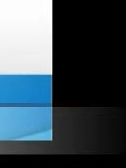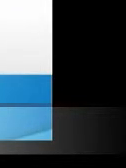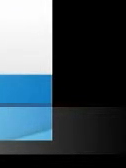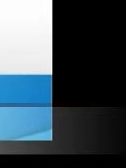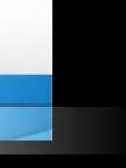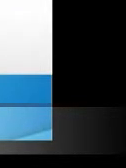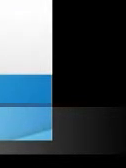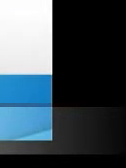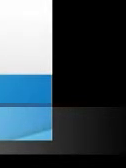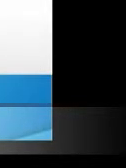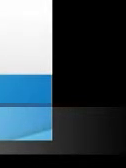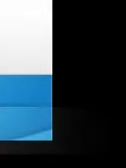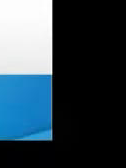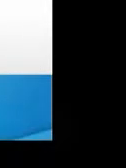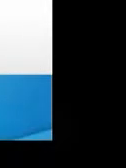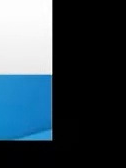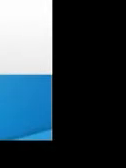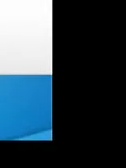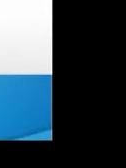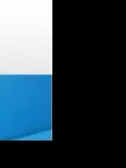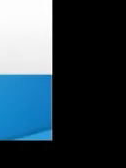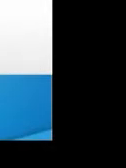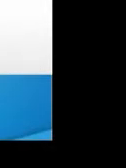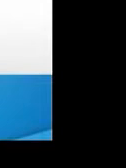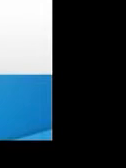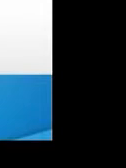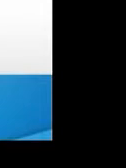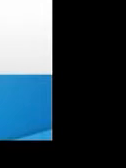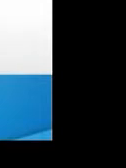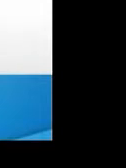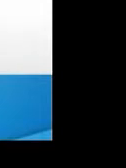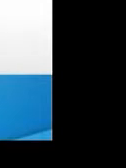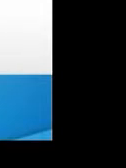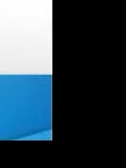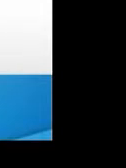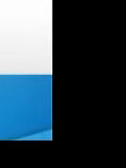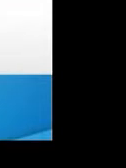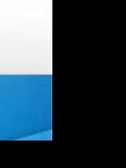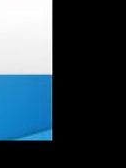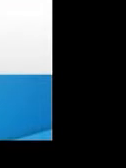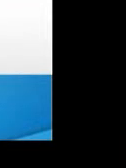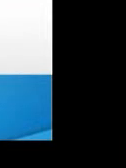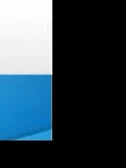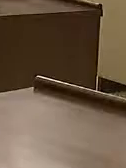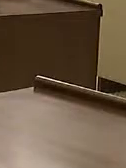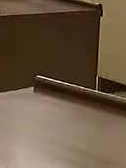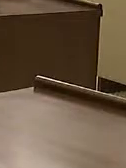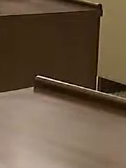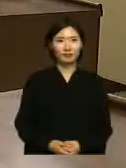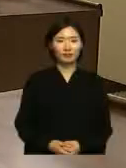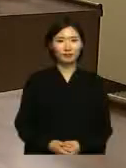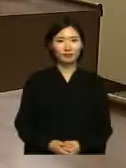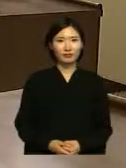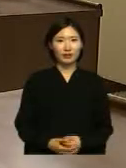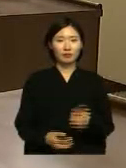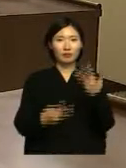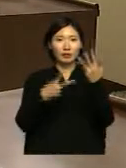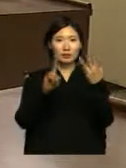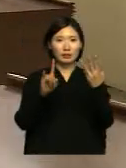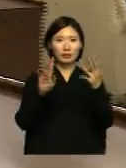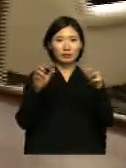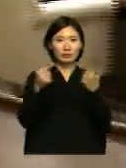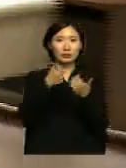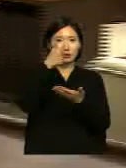새누리당 의원들의 요구로 임시회가 다시 열렸지만 개회 3분 만에 정회가 선포돼 파행에 들어갔습니다. 제8대